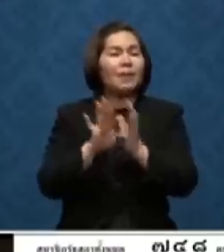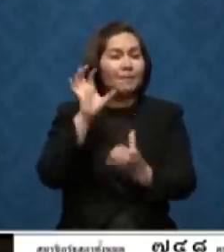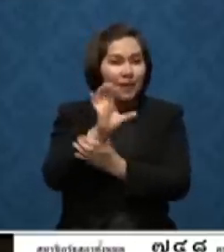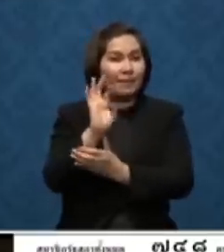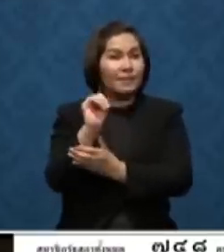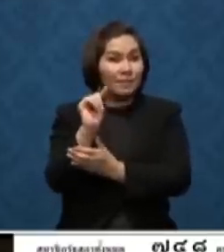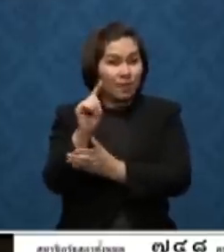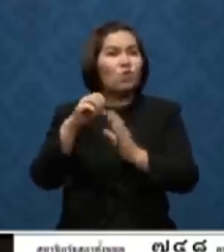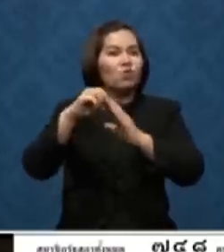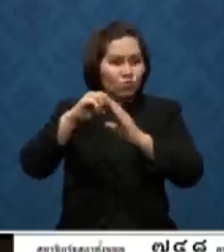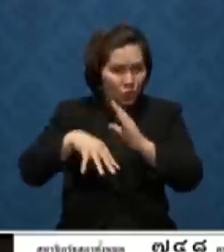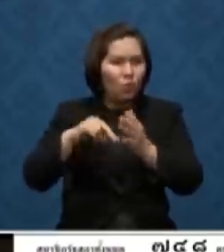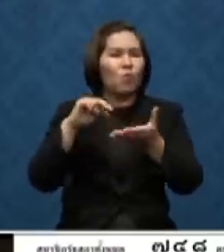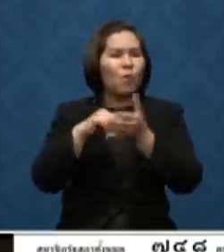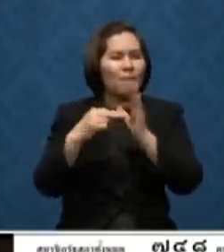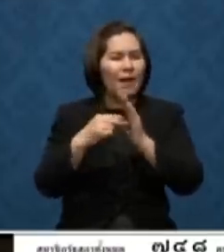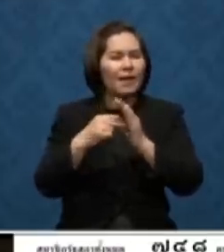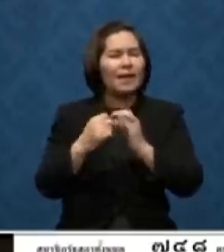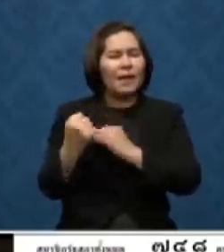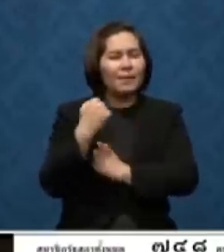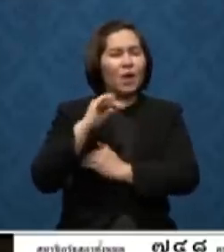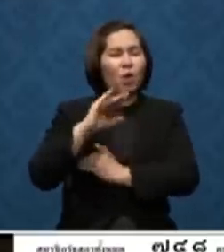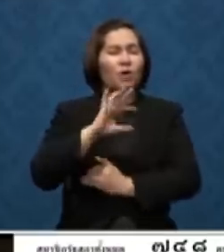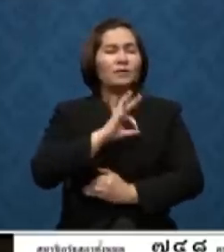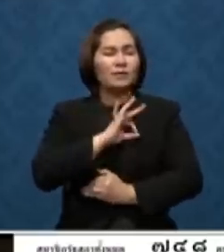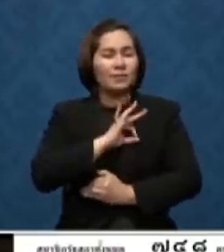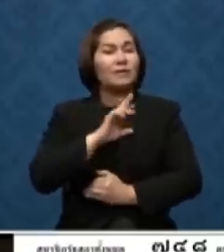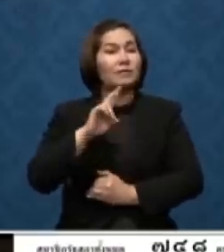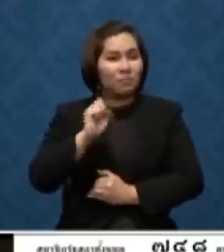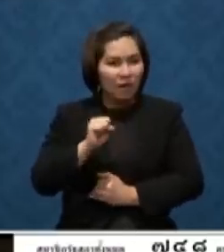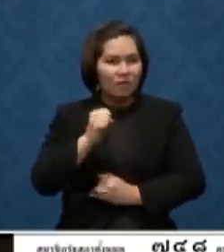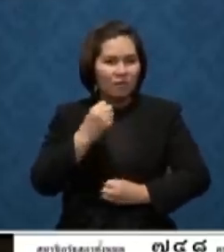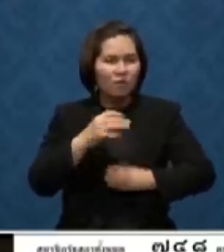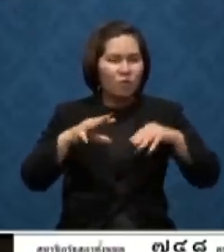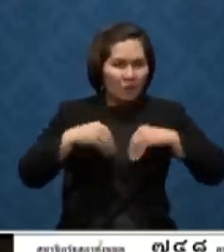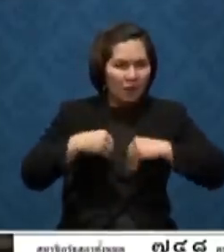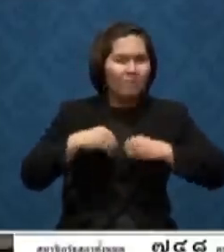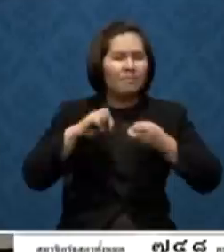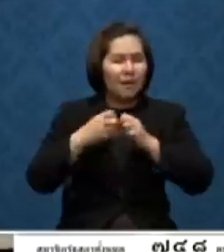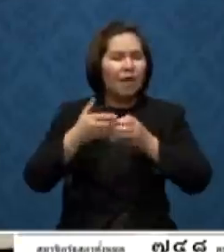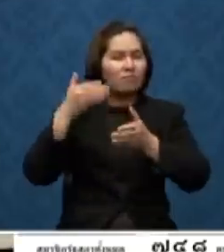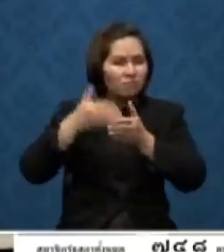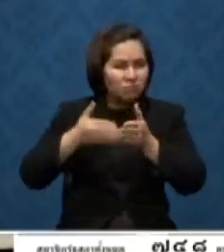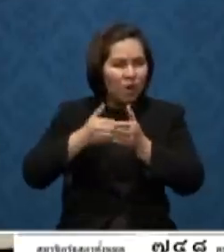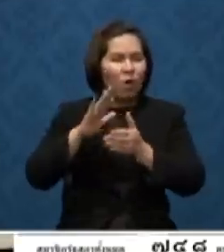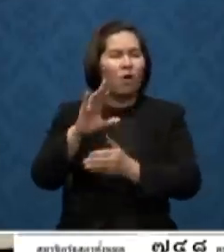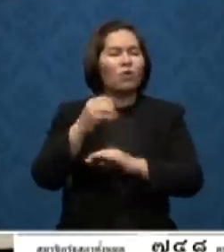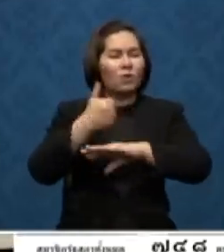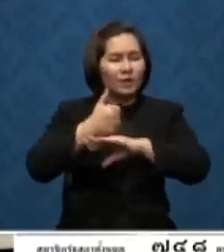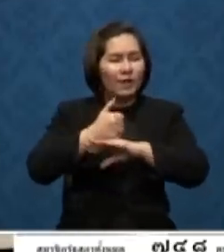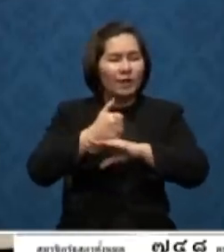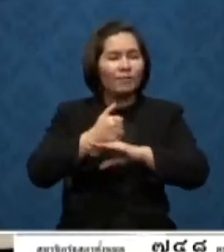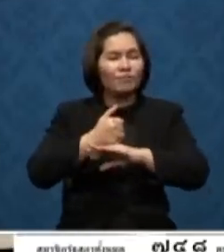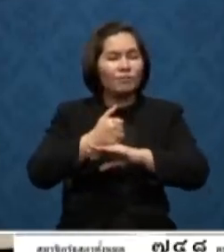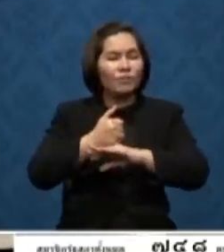เป็นการจำกัดอำนาจของสมาชิกรัฐสภาในการให้ความเห็นชอบนายกรัฐมนตรีมีคำว่า